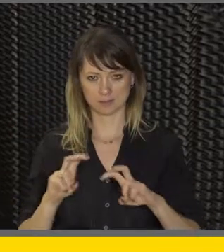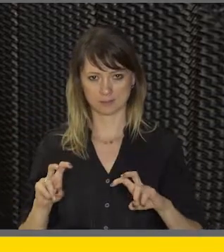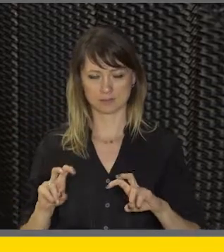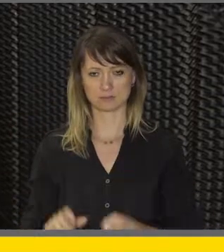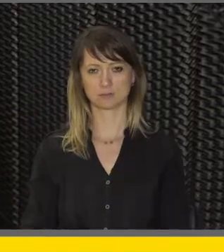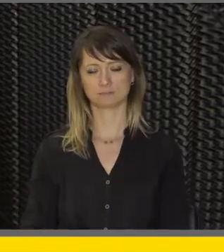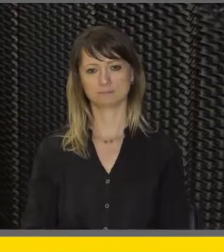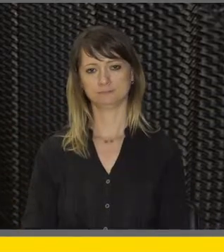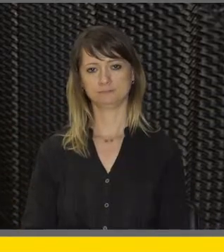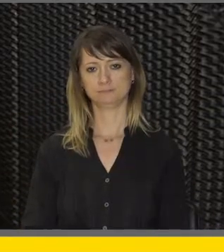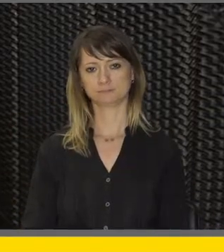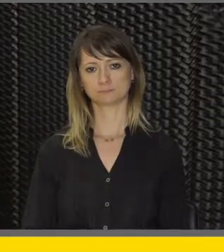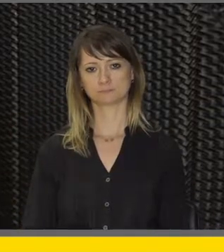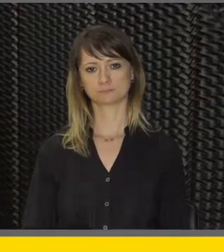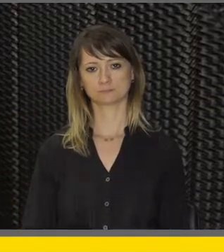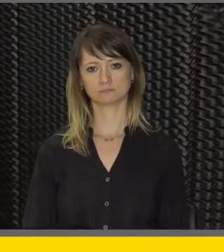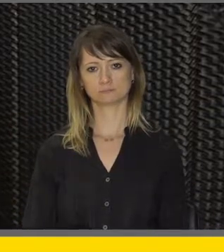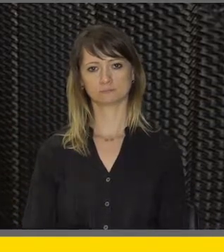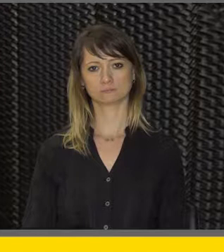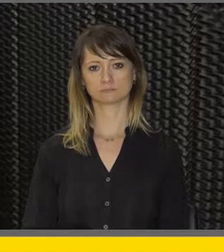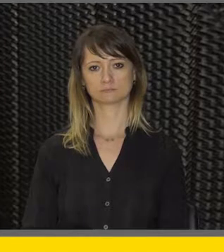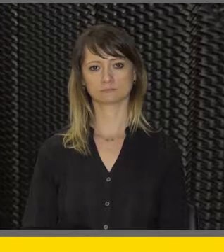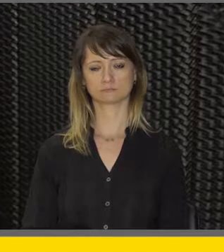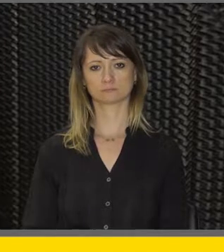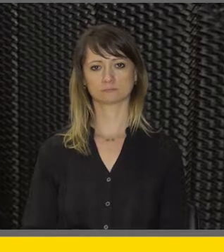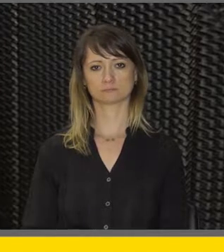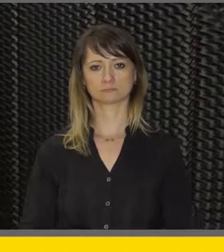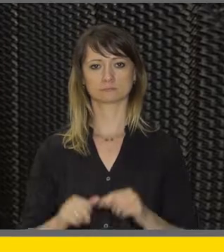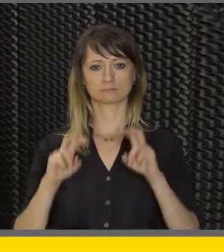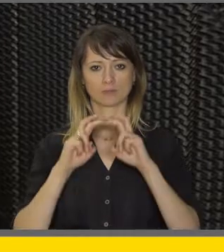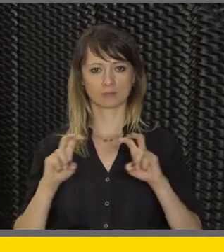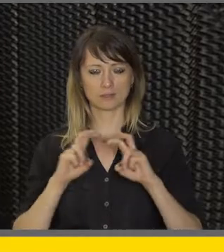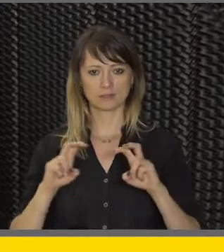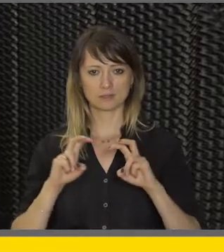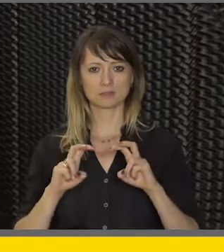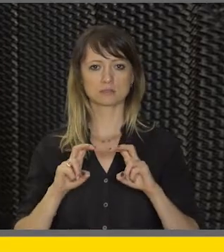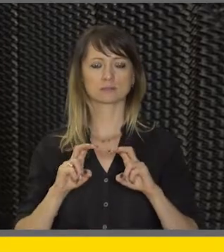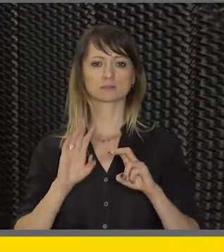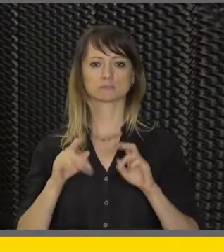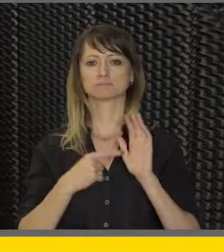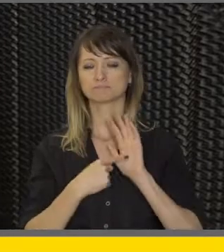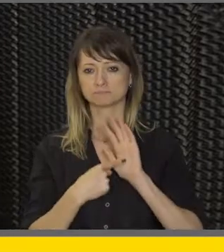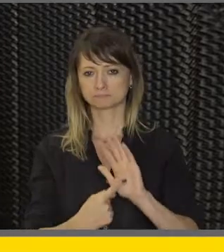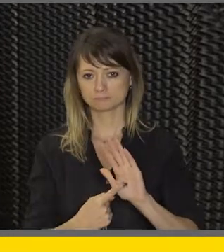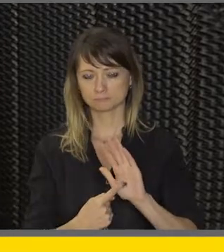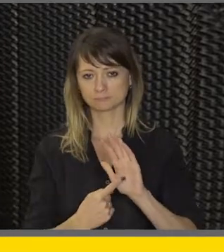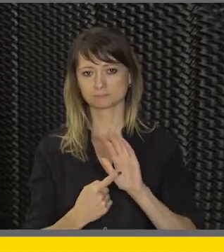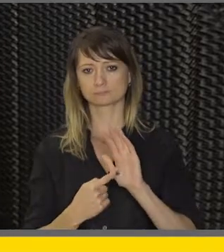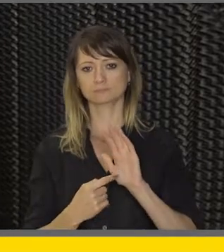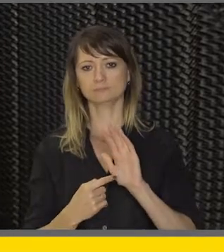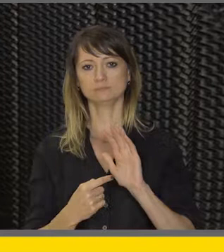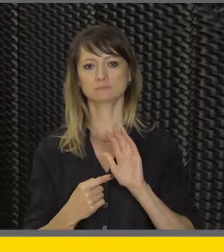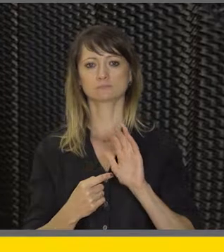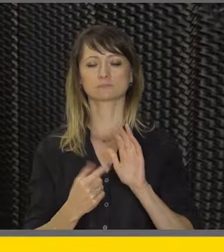nas nie pozyskuje takich danych, bo nie mamy. Prowadzi pełną analizę, która ma przedstawiać, w